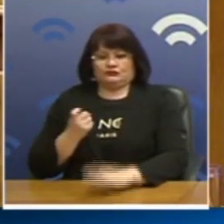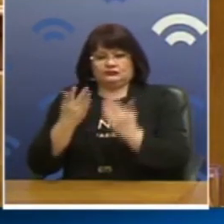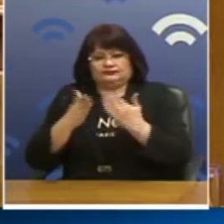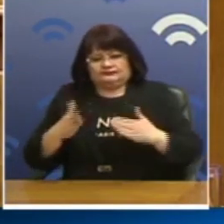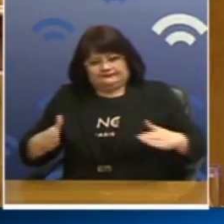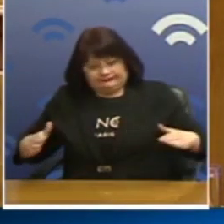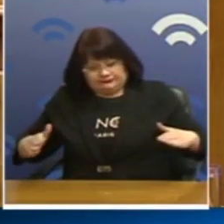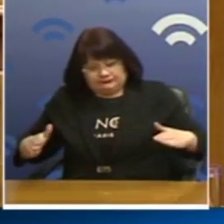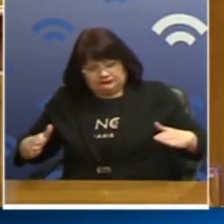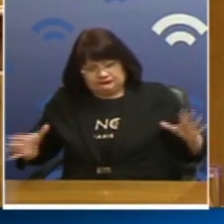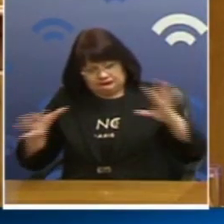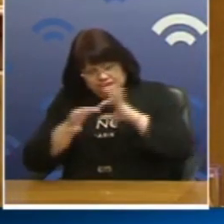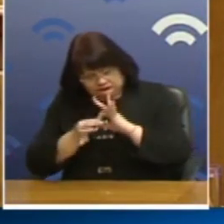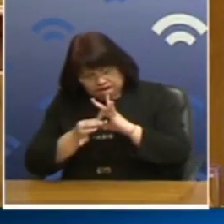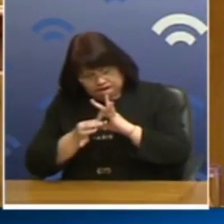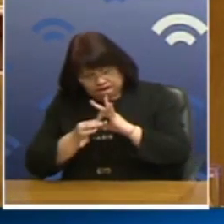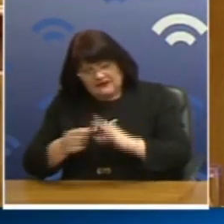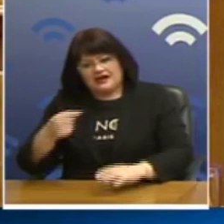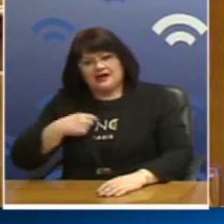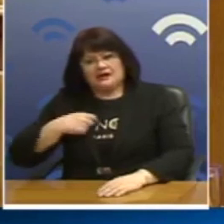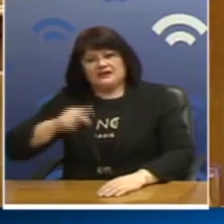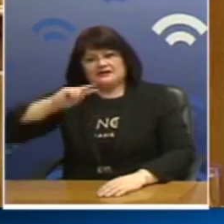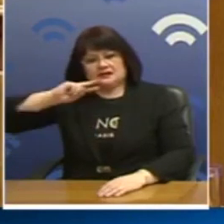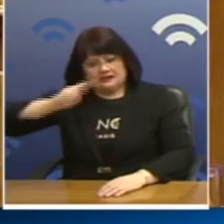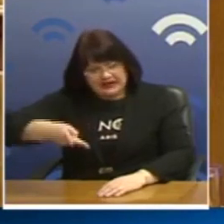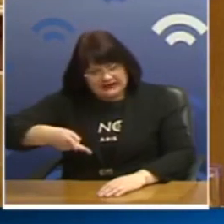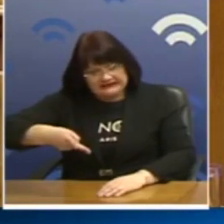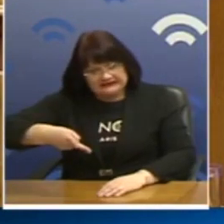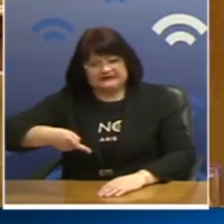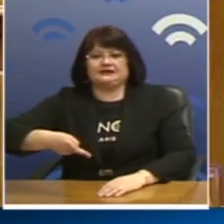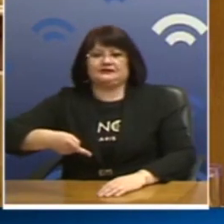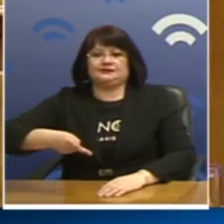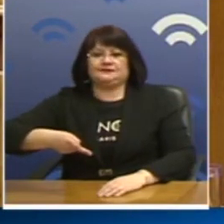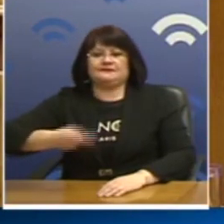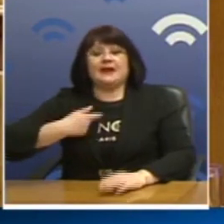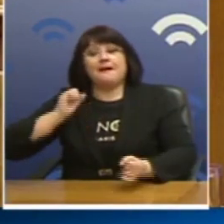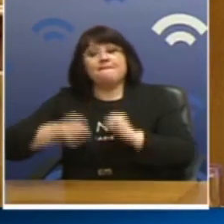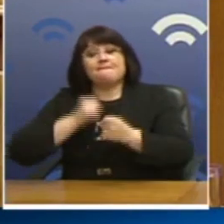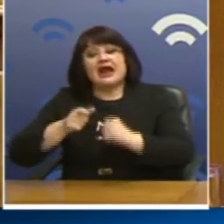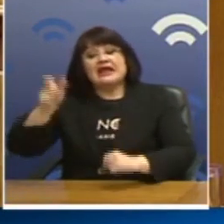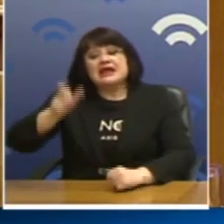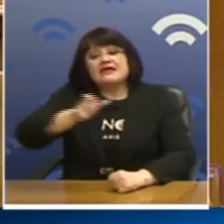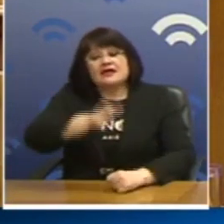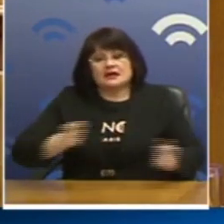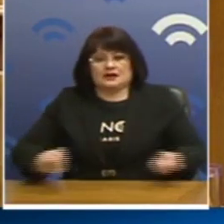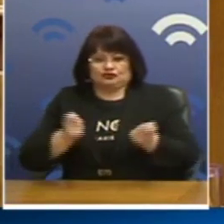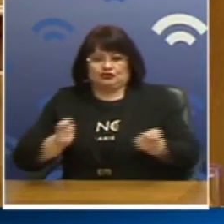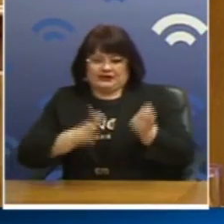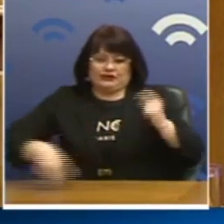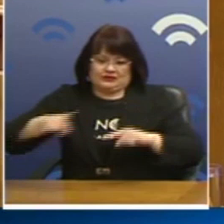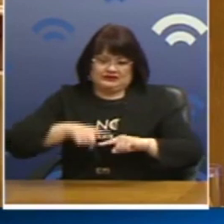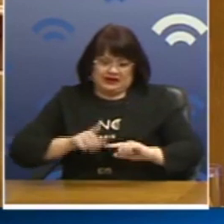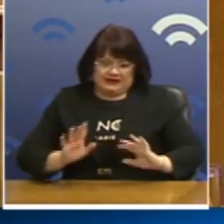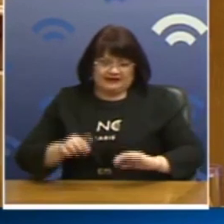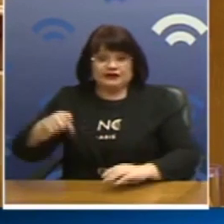τη συνοδεύει, απάντηση δίνει η οργάνωση της πάλης των ίδιων των εργαζομένων του ελληνικού λαού. Τώρα